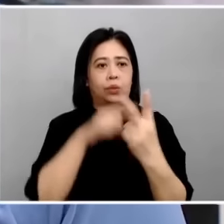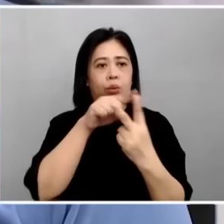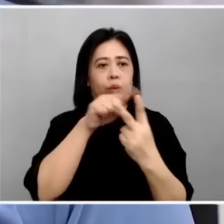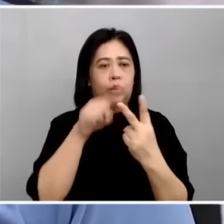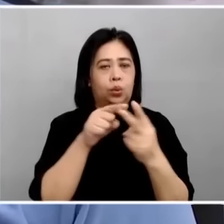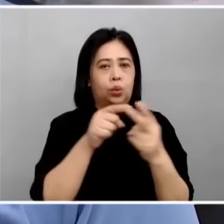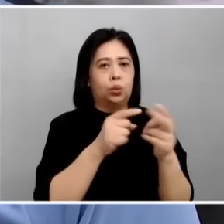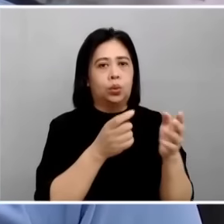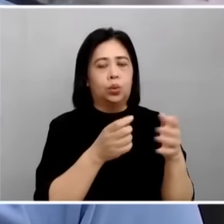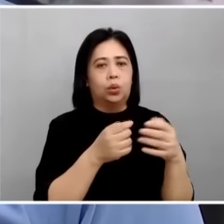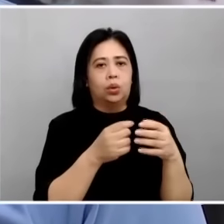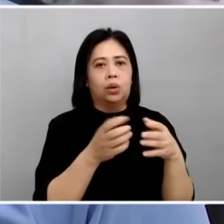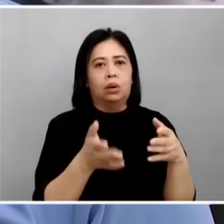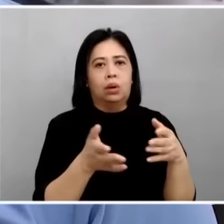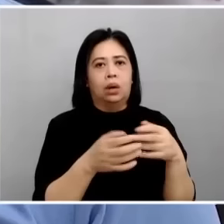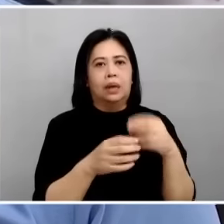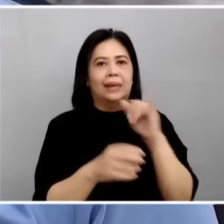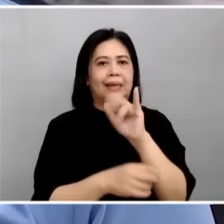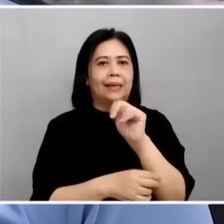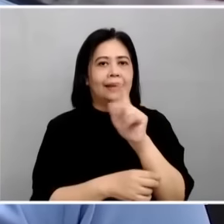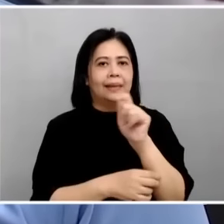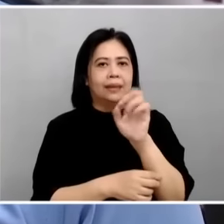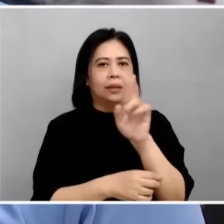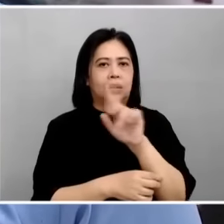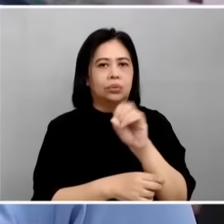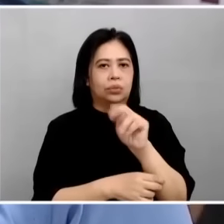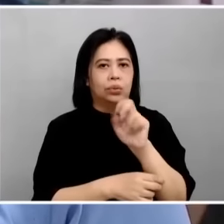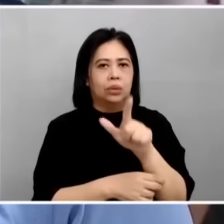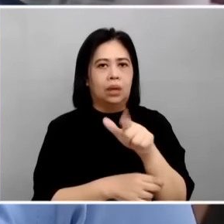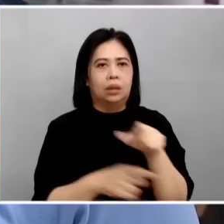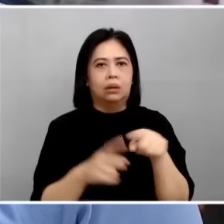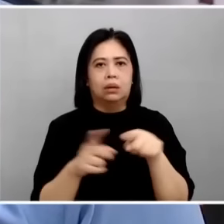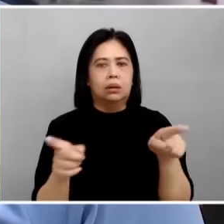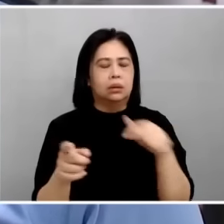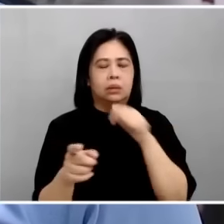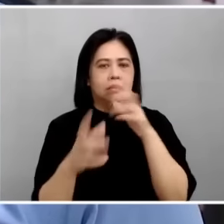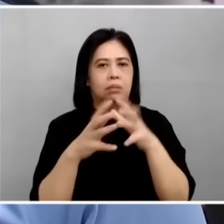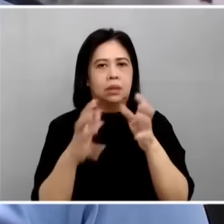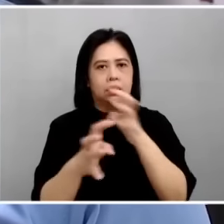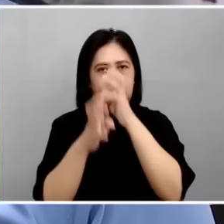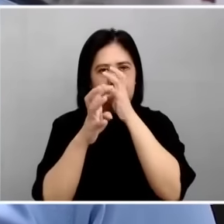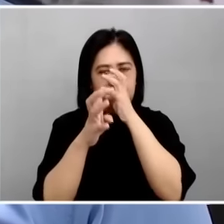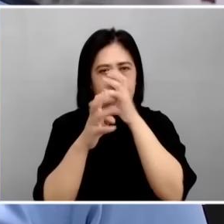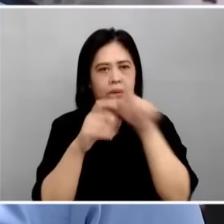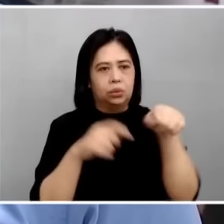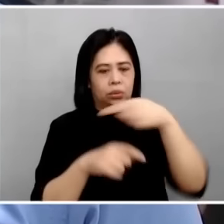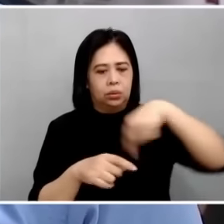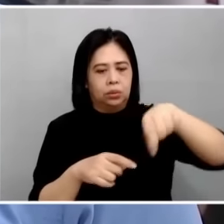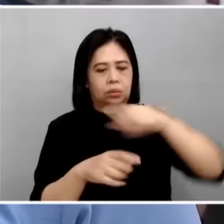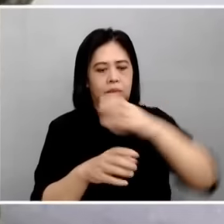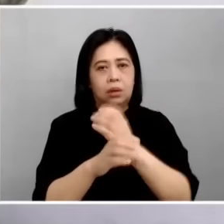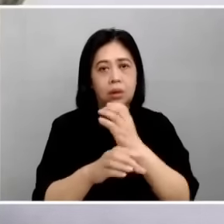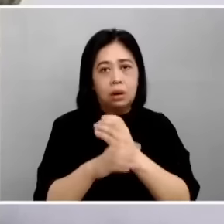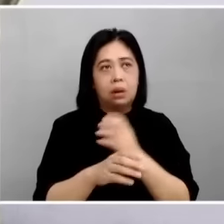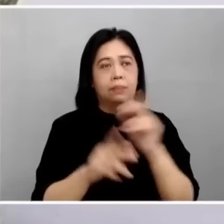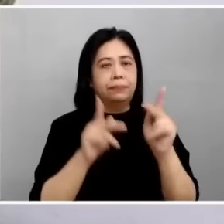boundaryhan. So interzonal movement allowed pa rin. So hindi kami masyadong maghihigpit sa mga movement ng mga sasakyan ng mga